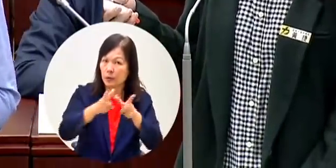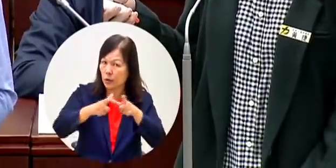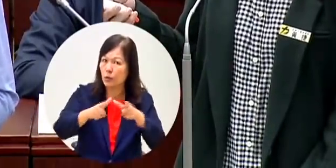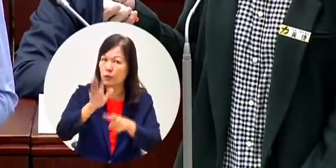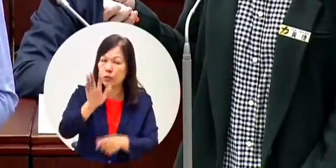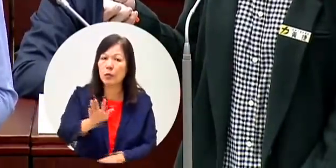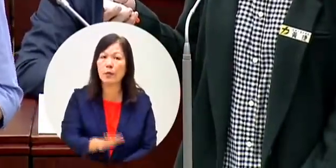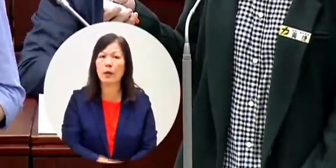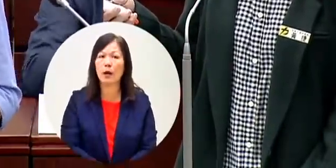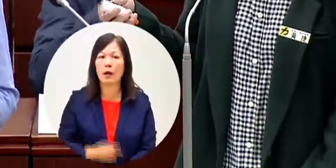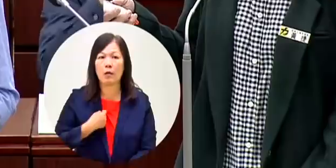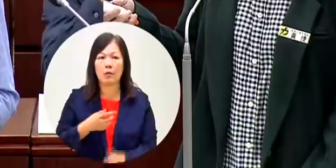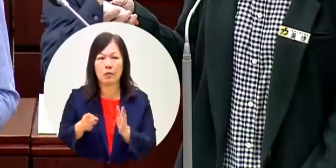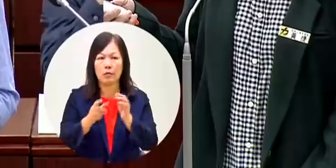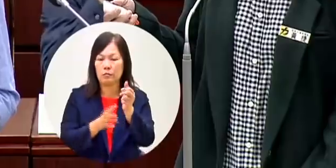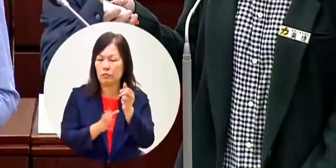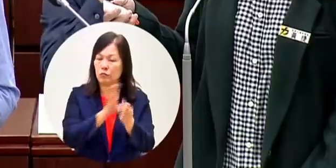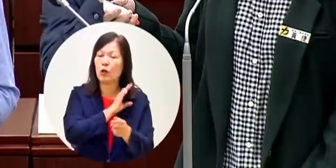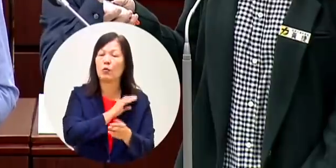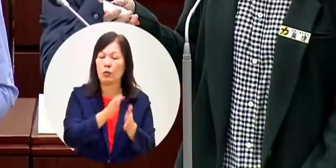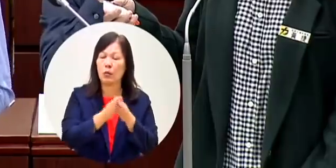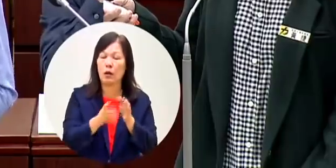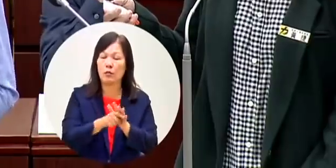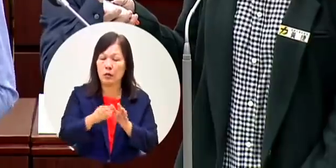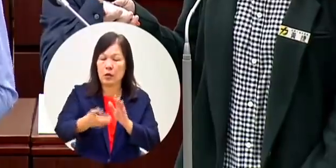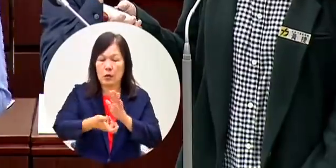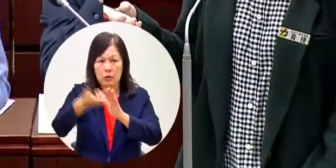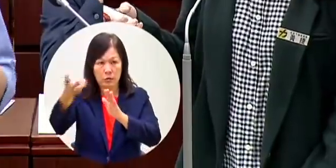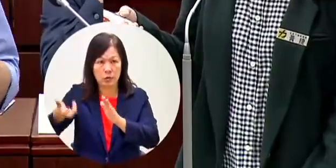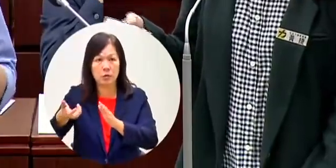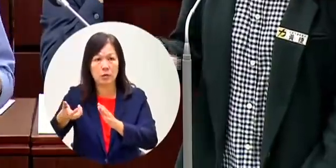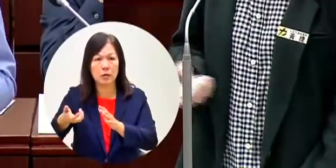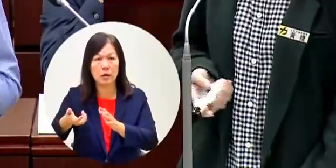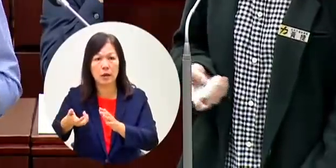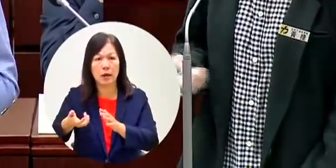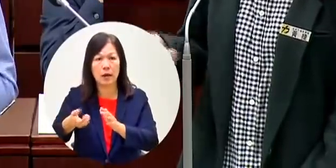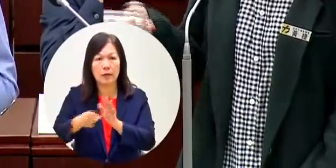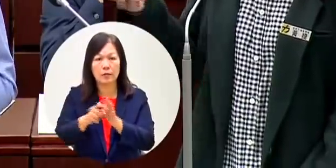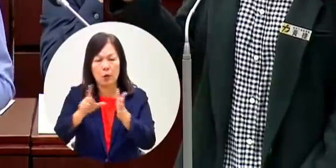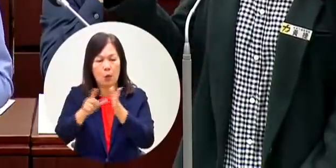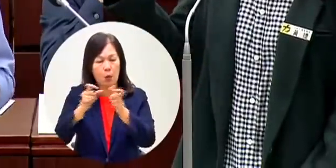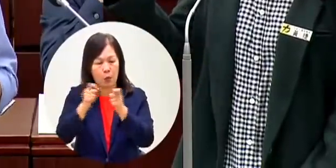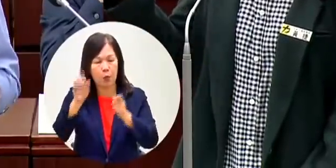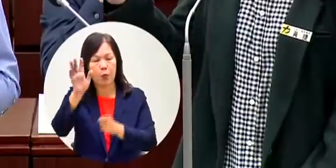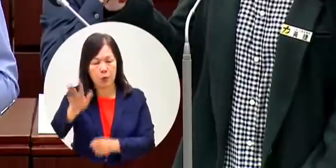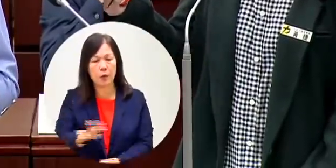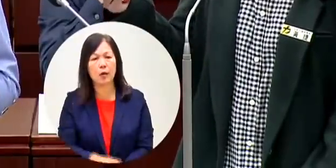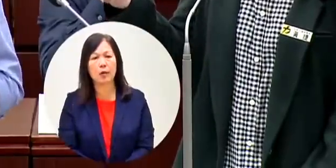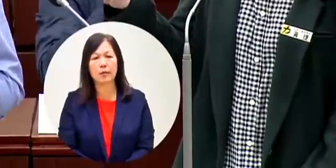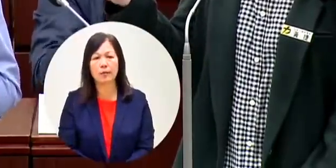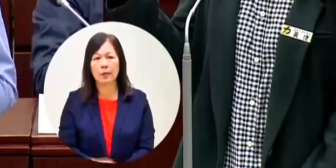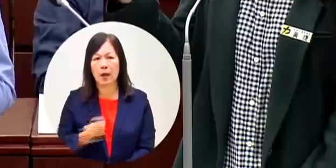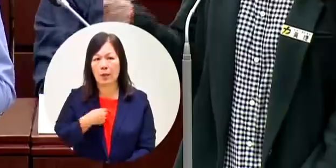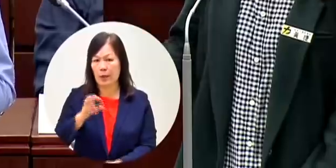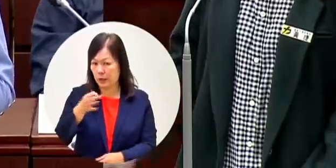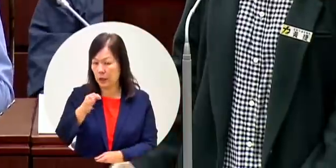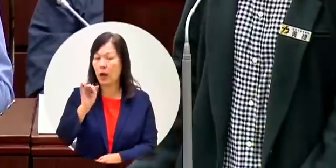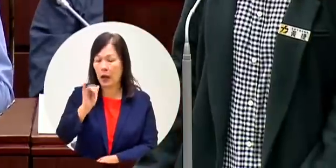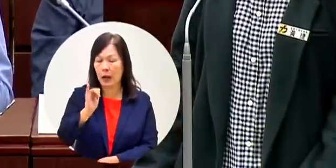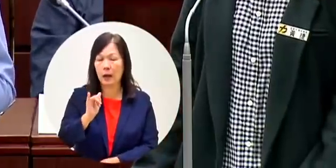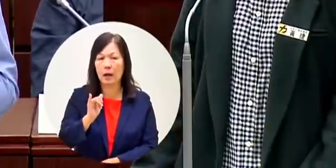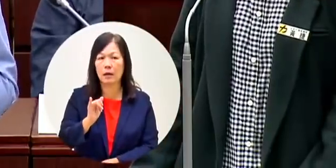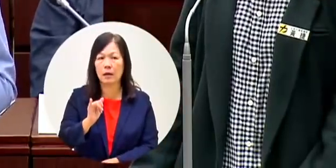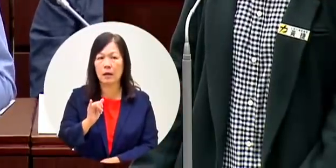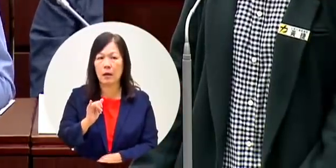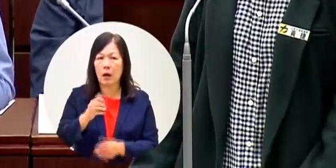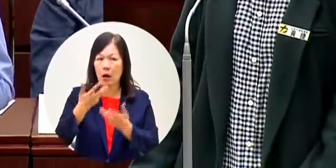村已经很长的一段时间， 是 只要我们的经费得宜，好多经济学专家都再三